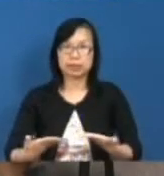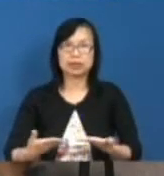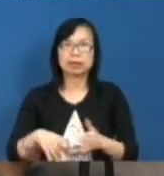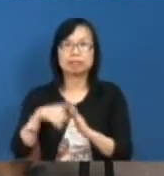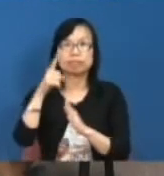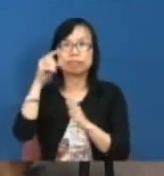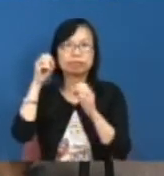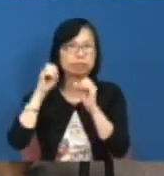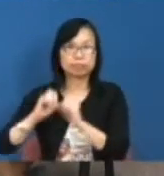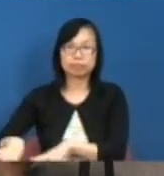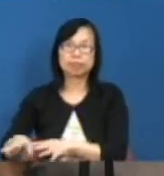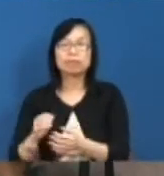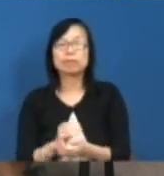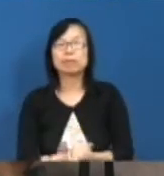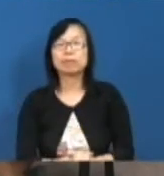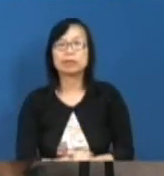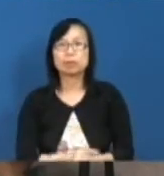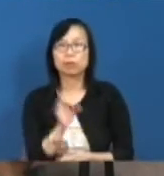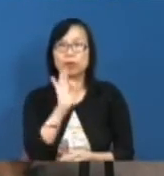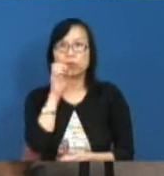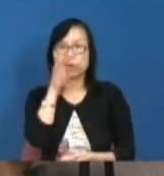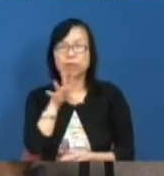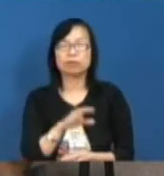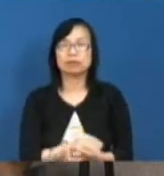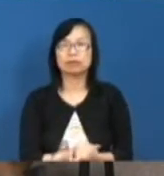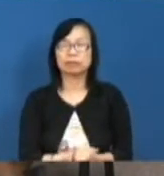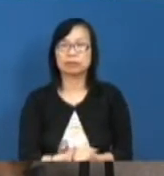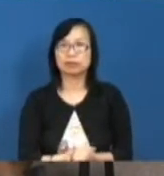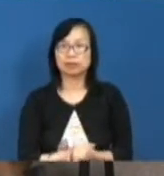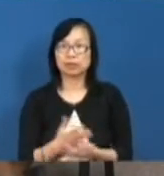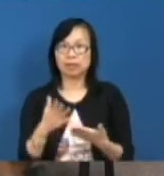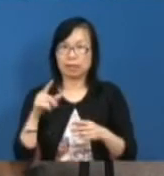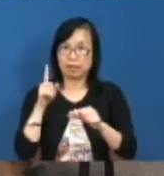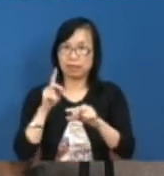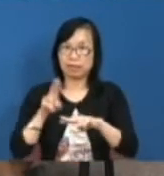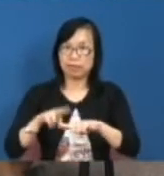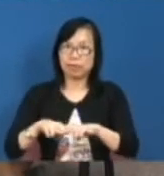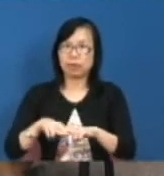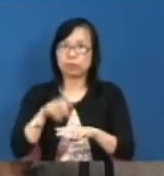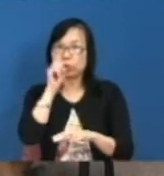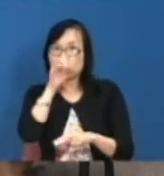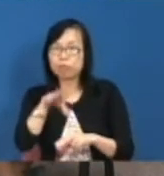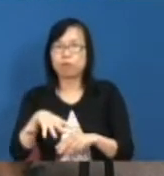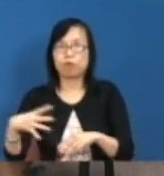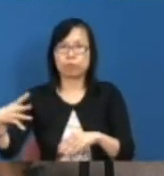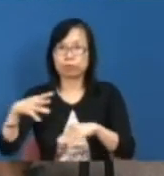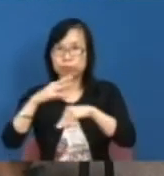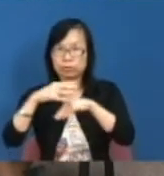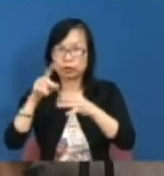噶啦。而家冇人提毛澤東，因為毛澤東固然喺大陸仲有啲新左派講毛澤東啦。